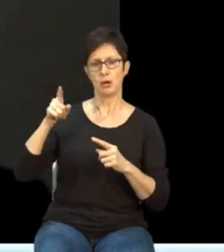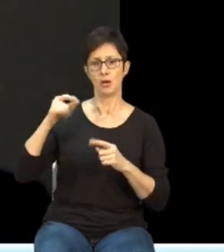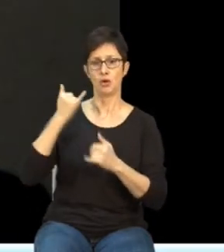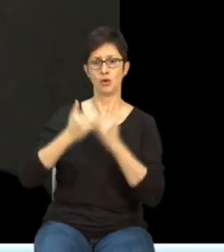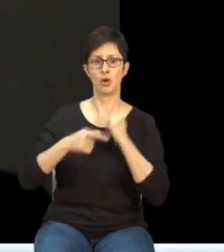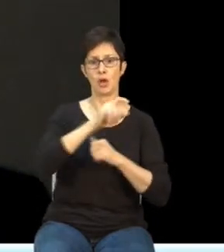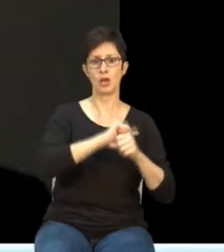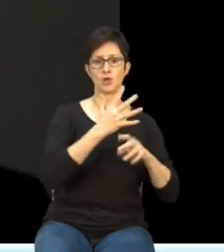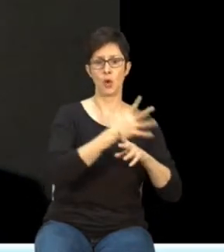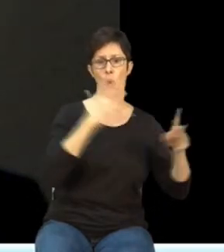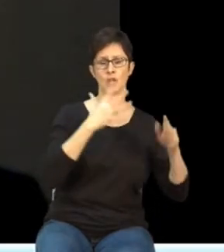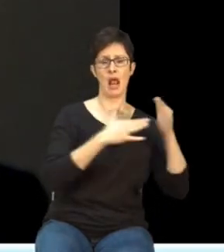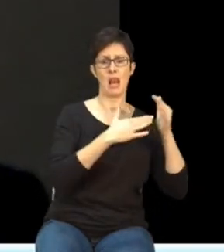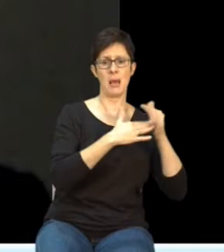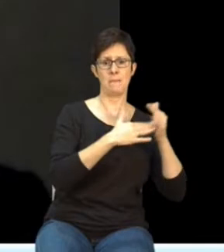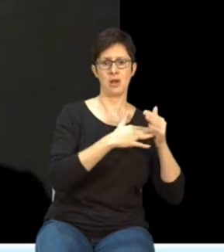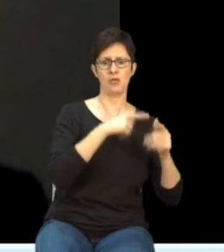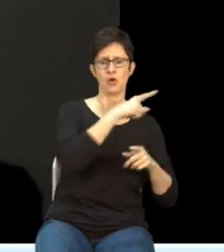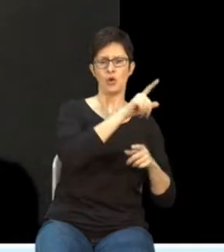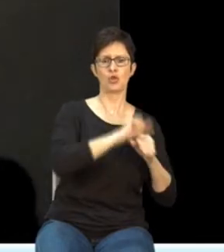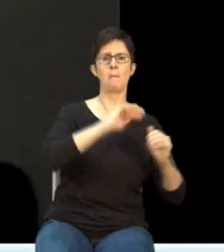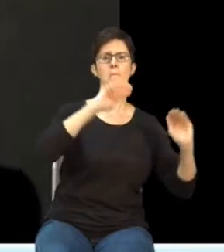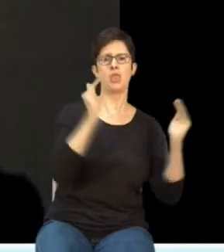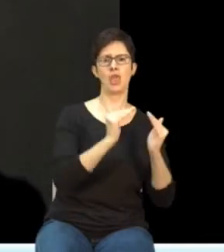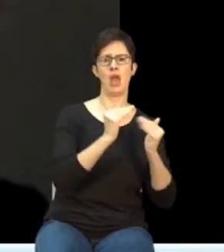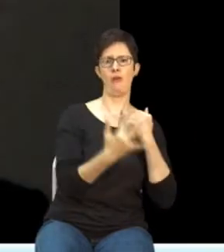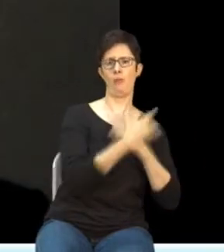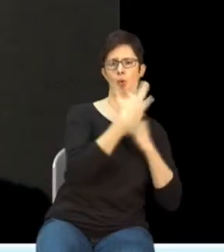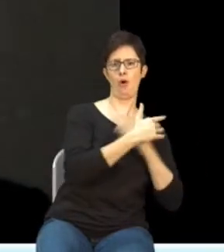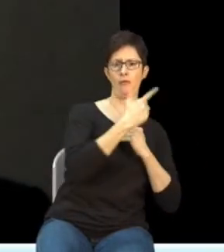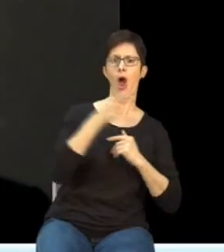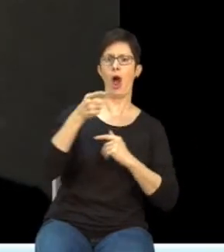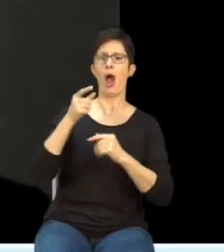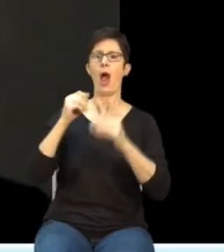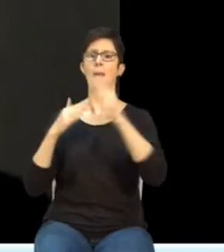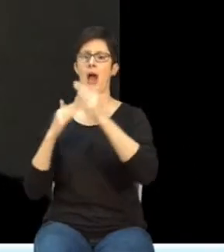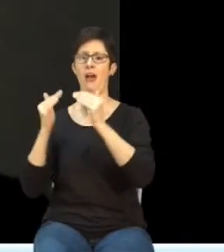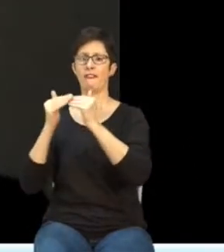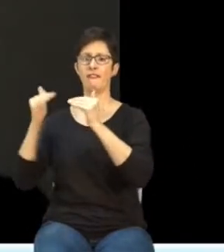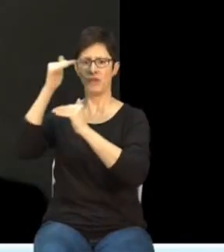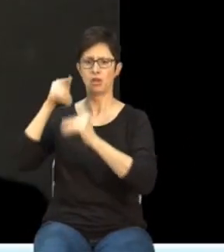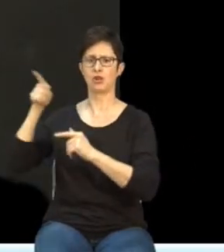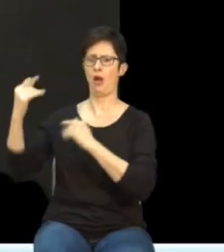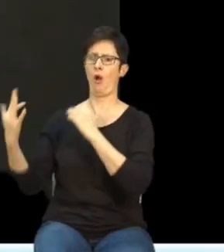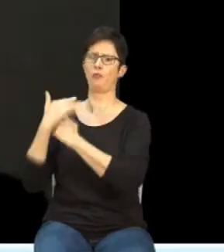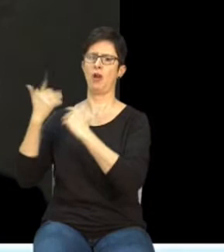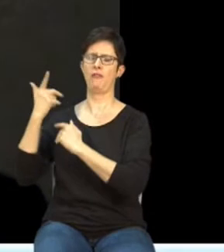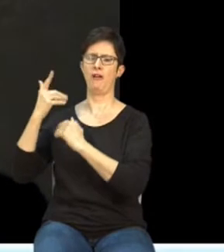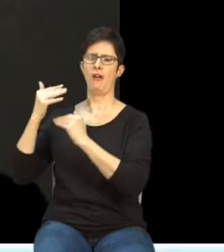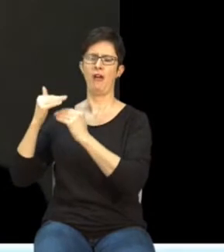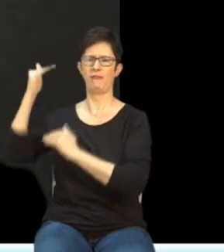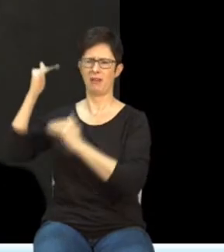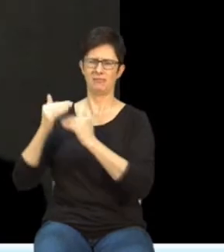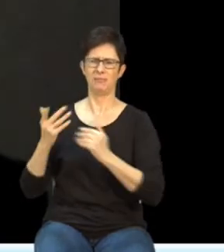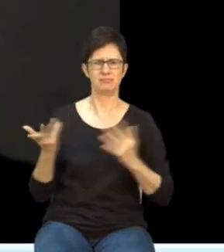ostrzejszy limit są mniej narażeni niż ci z tego kraju który ma bardziej liberalny przewóz